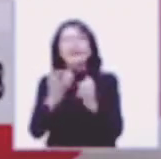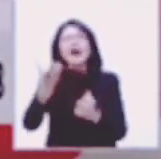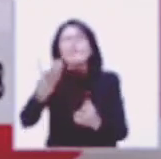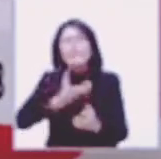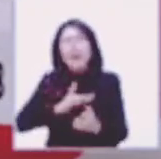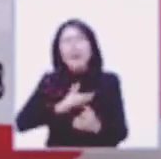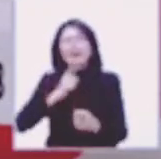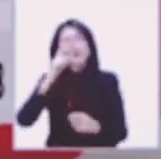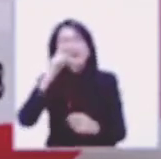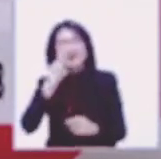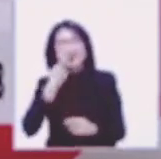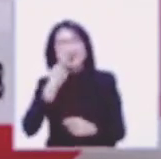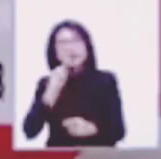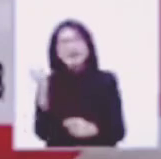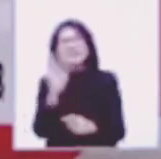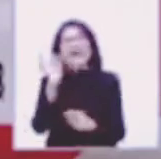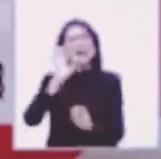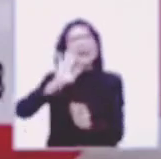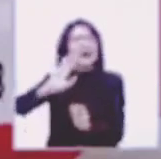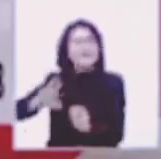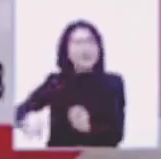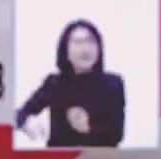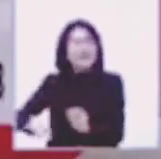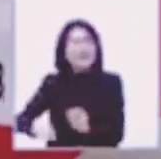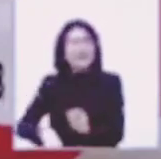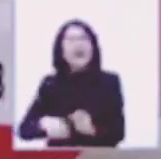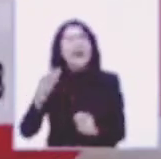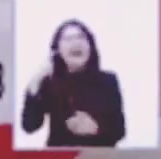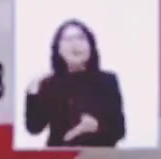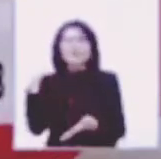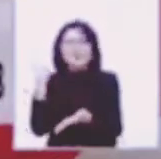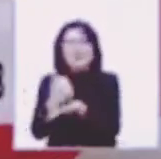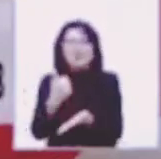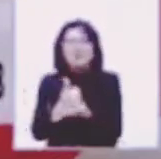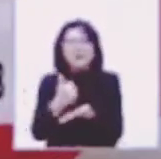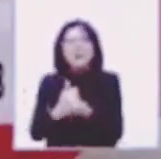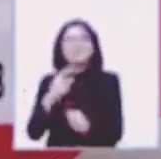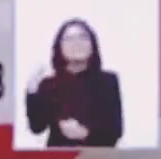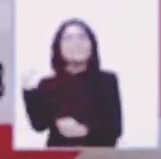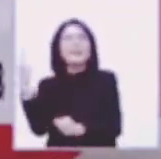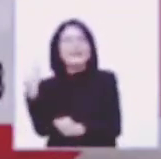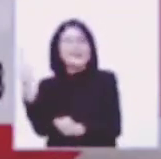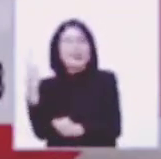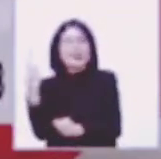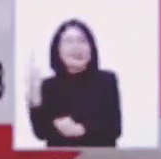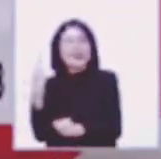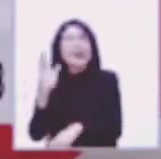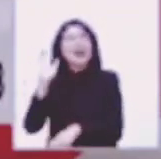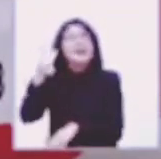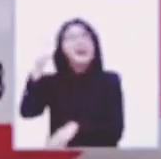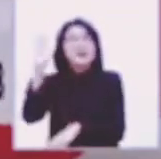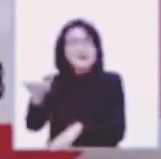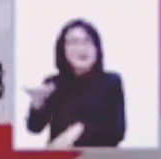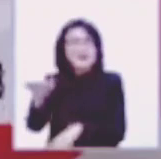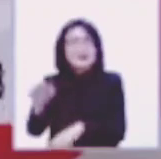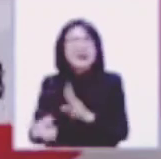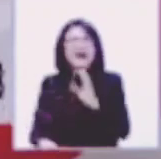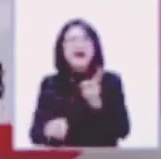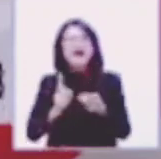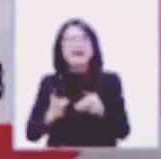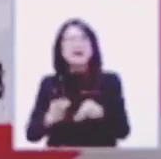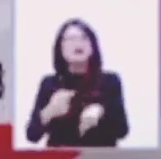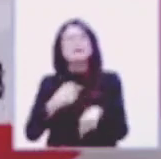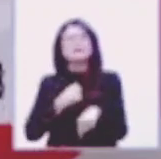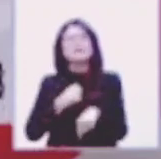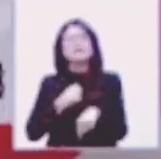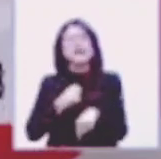sungguh serta tidak abai terhadap tugas dan tanggung jawab sebagai pemerintah. Oleh karena itu nanti kalau amin